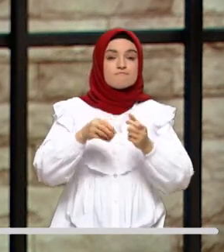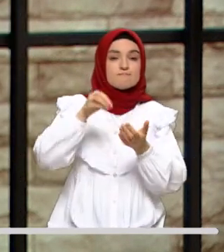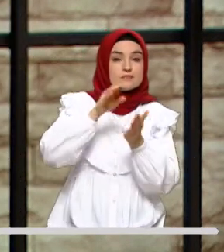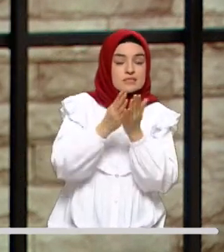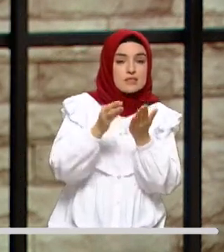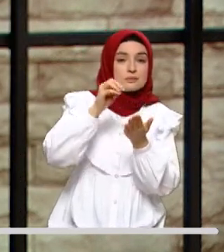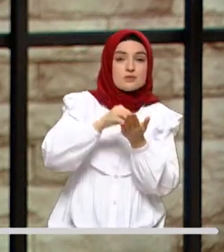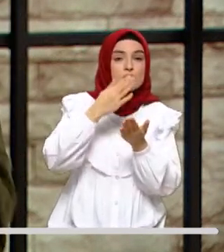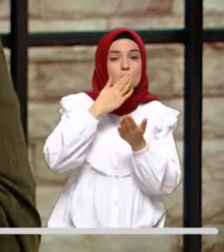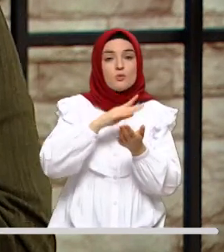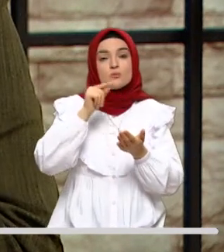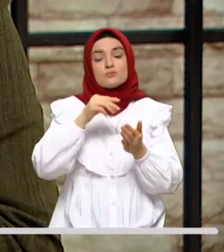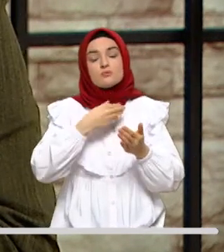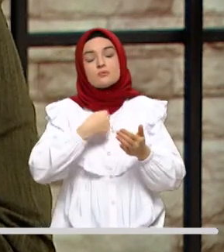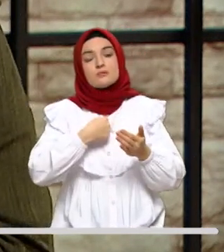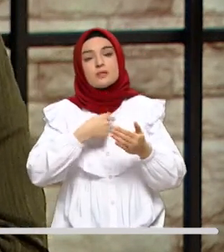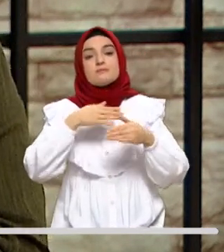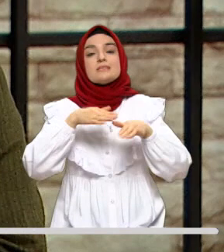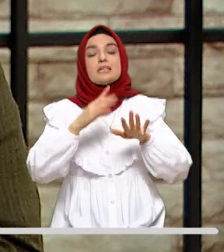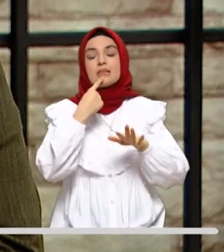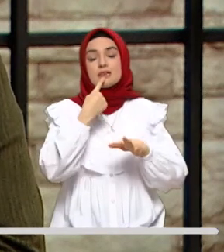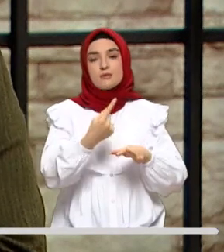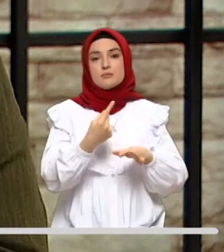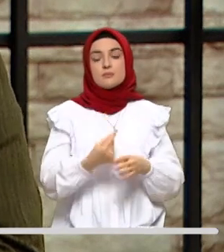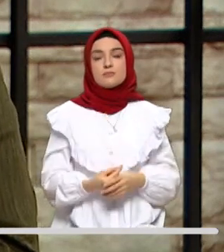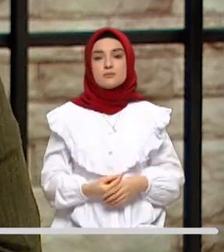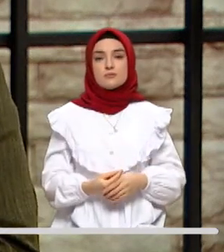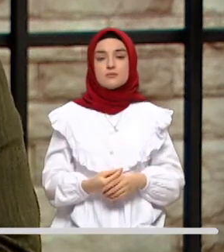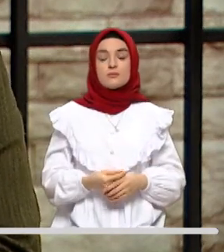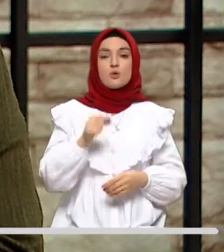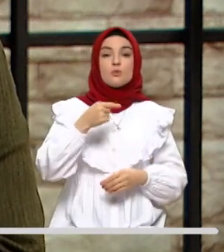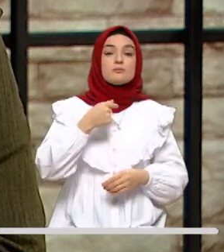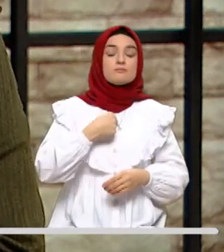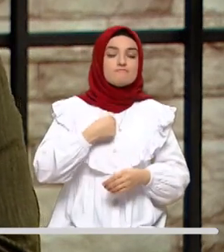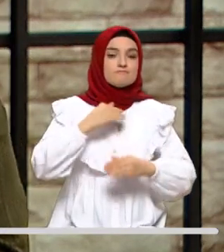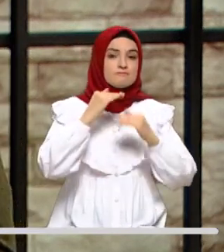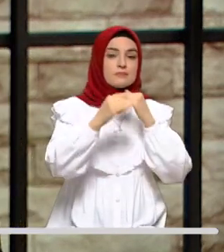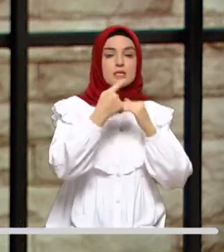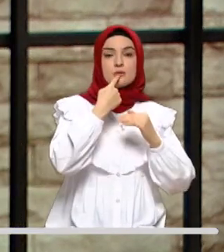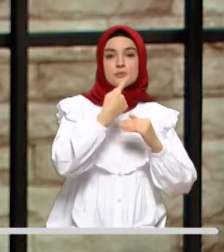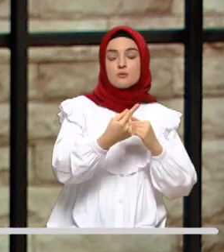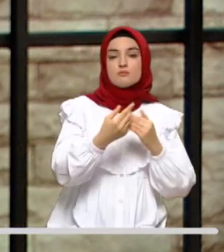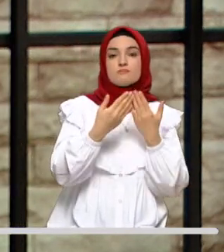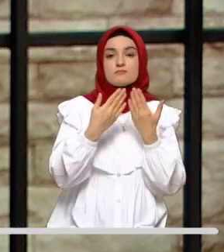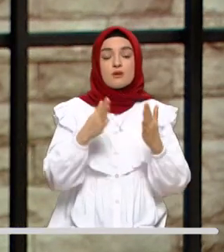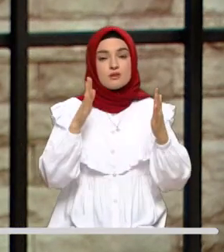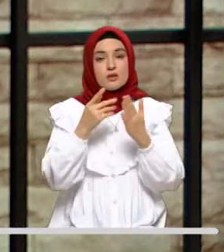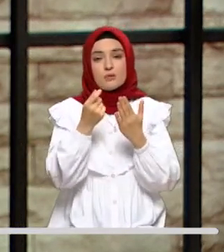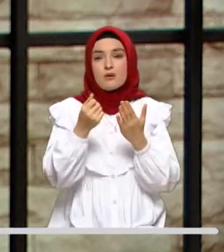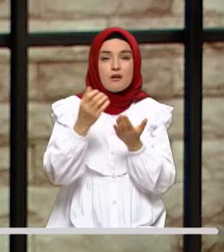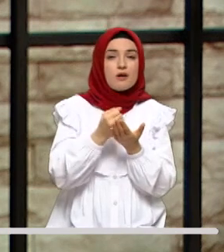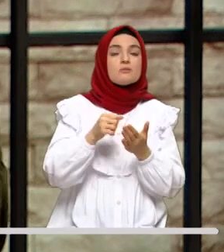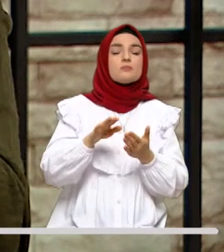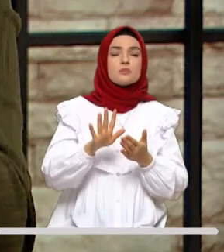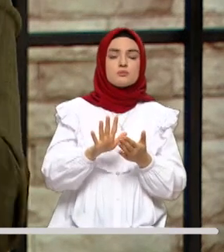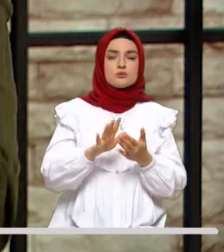Ne demiş? Yok. Bu benim değil. Hocam. Bu benim değil. Bu benim milletimin. Zaten karşılığında para da almamış.